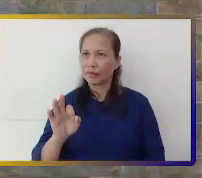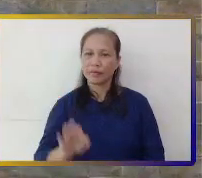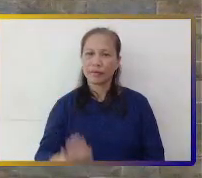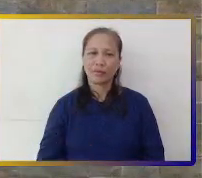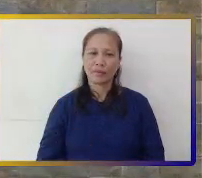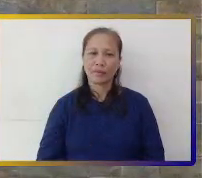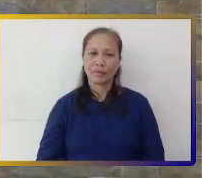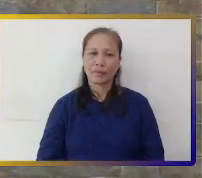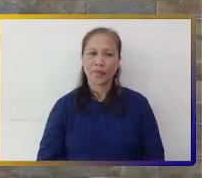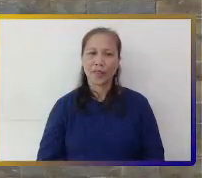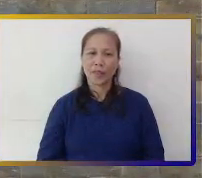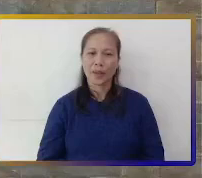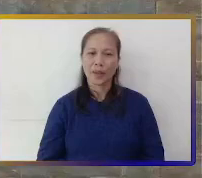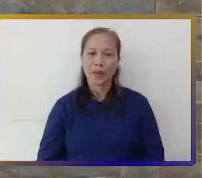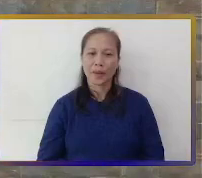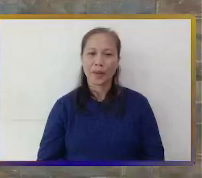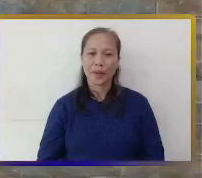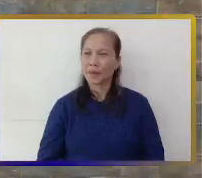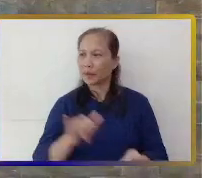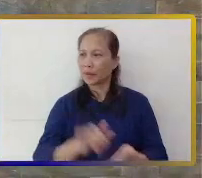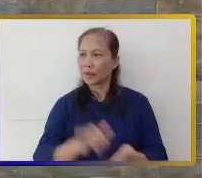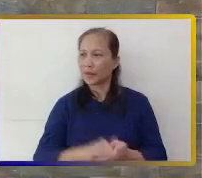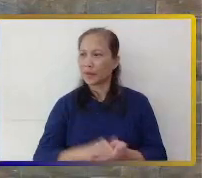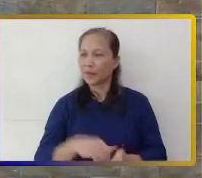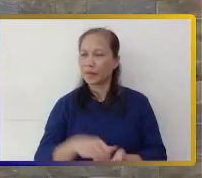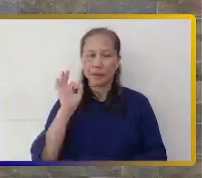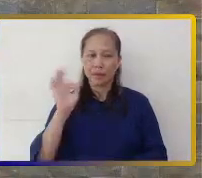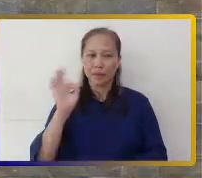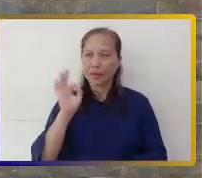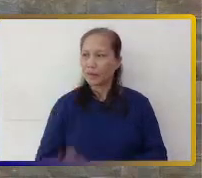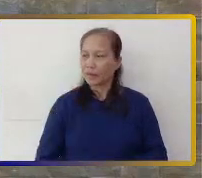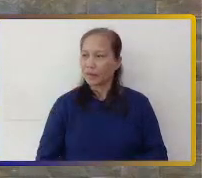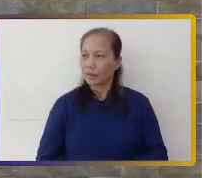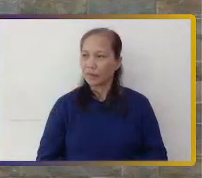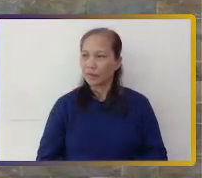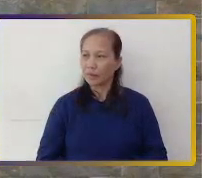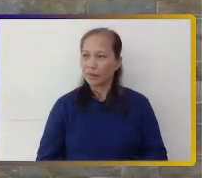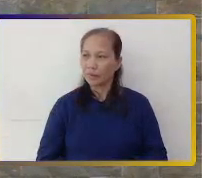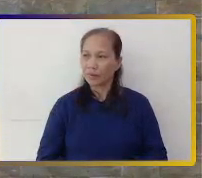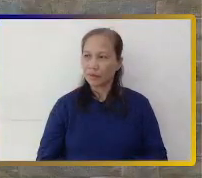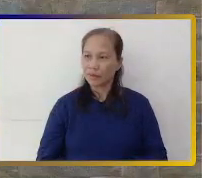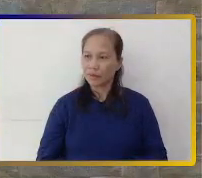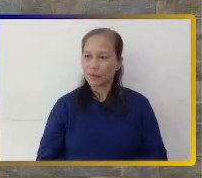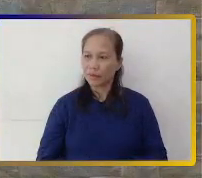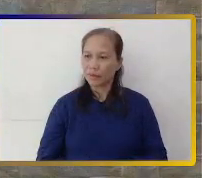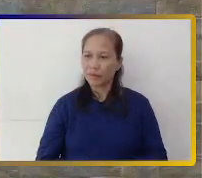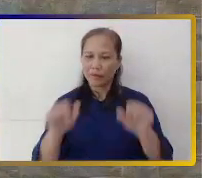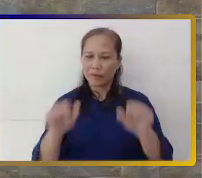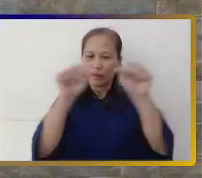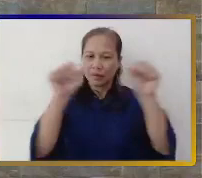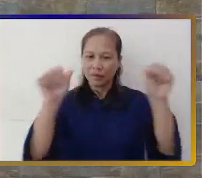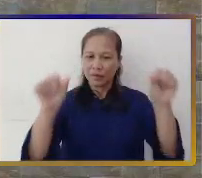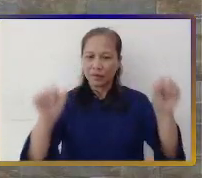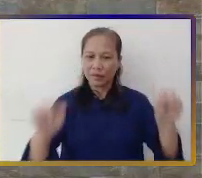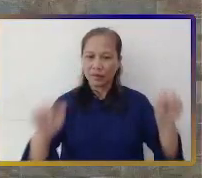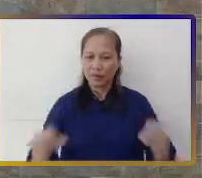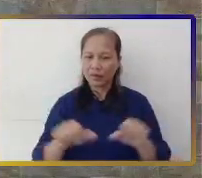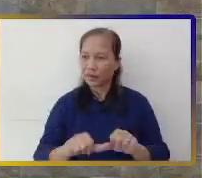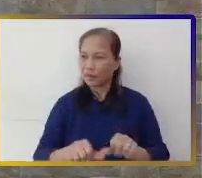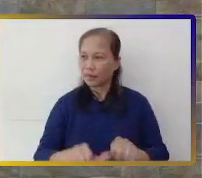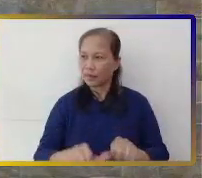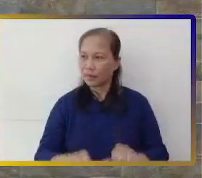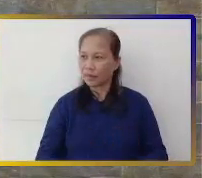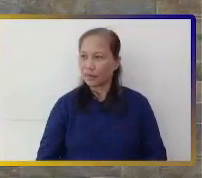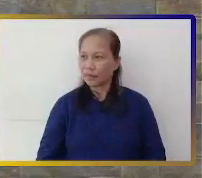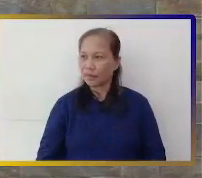na isa po sa mga preaching na meron siya yung mga consecrated altars are useless Ano pong ibig sabihin ng mga